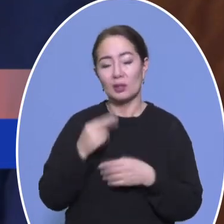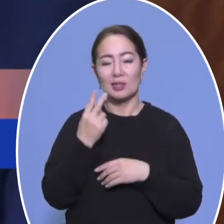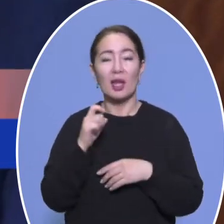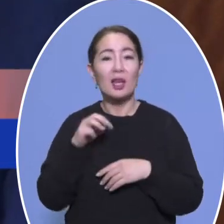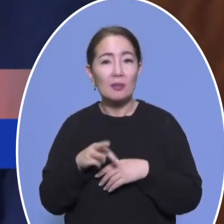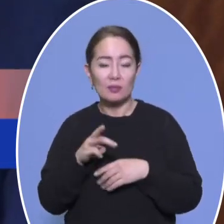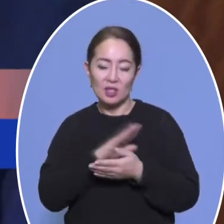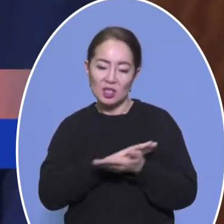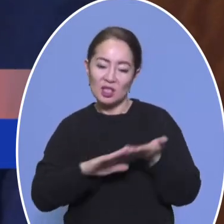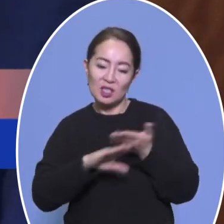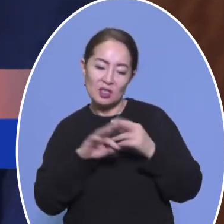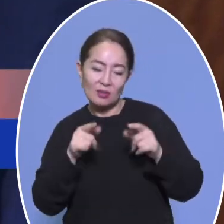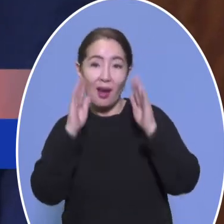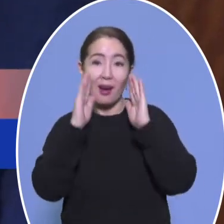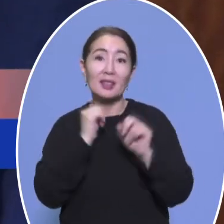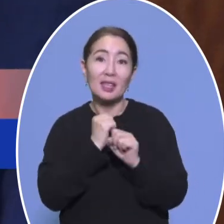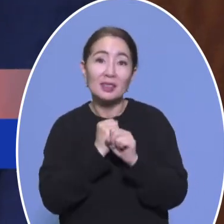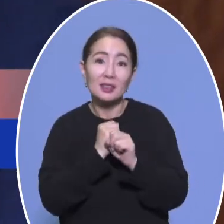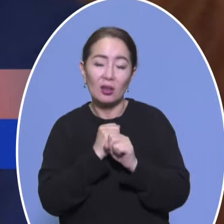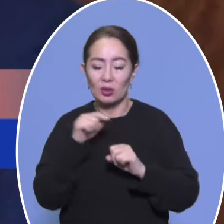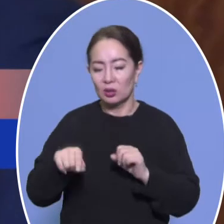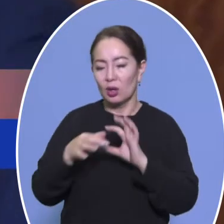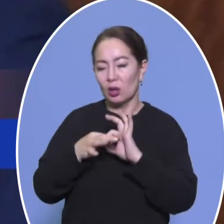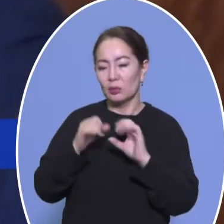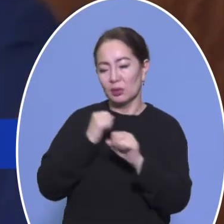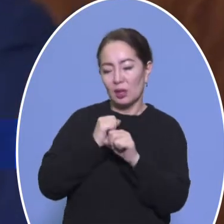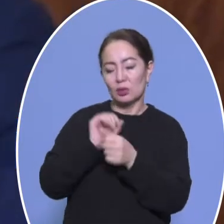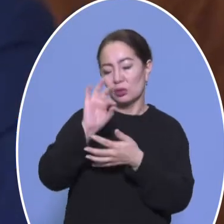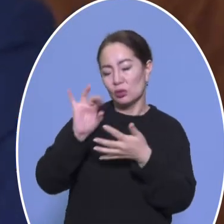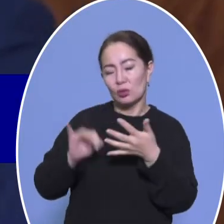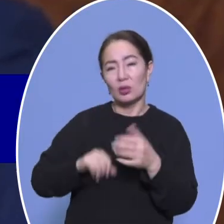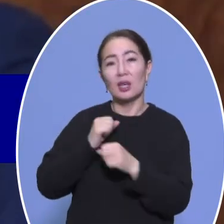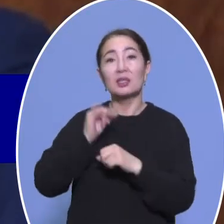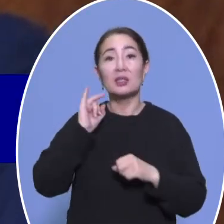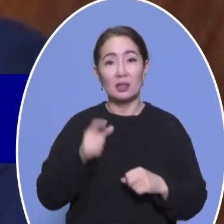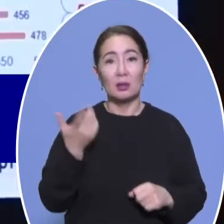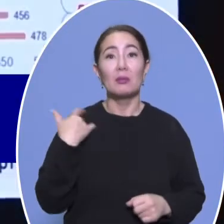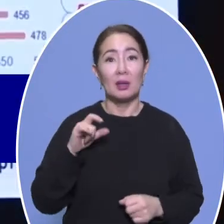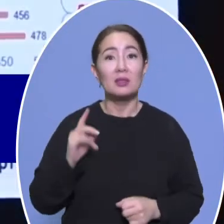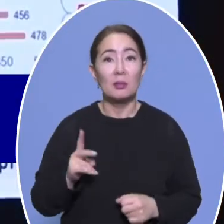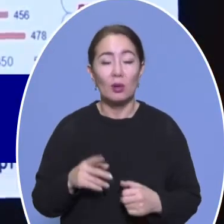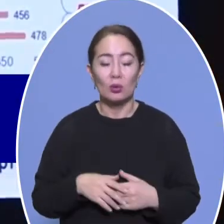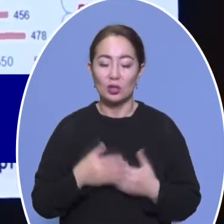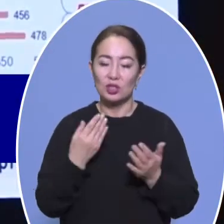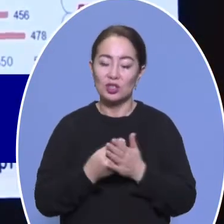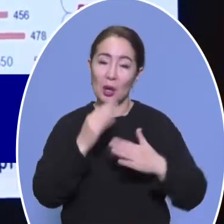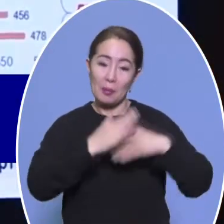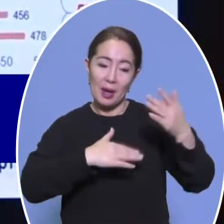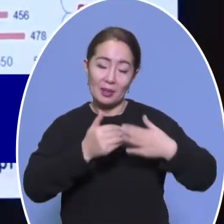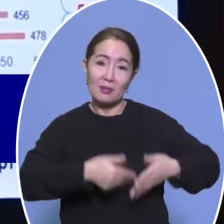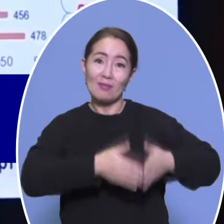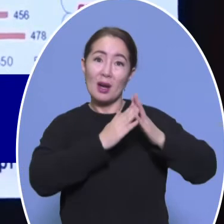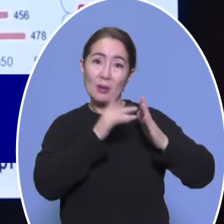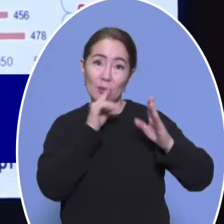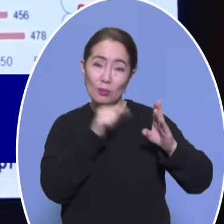шилжилтийг бол анхаарч ингэж ажилласан. За энэ дээр бас ажлууд маш түргэн шуурхай явсан. За жишээлбэл барилга барих гэж